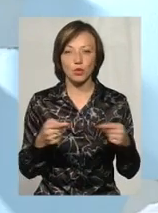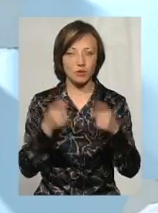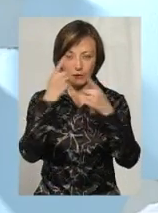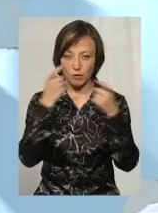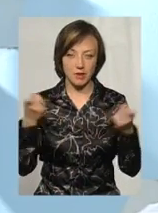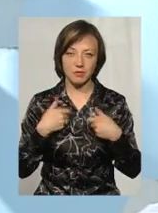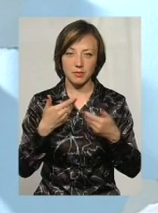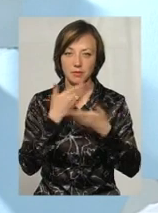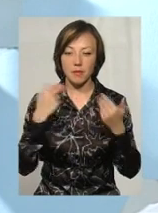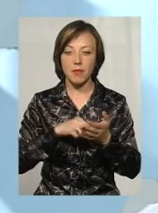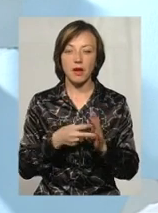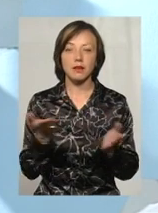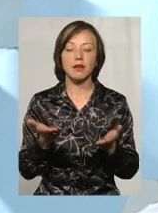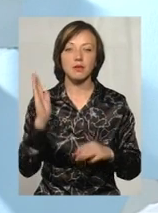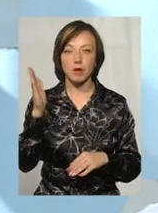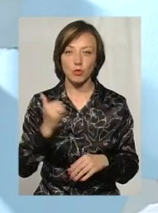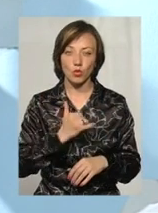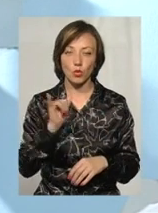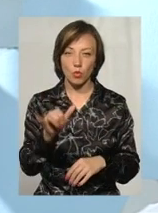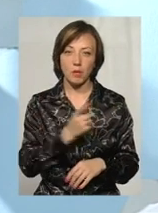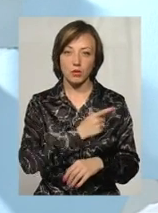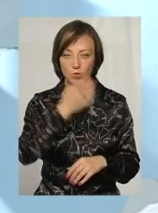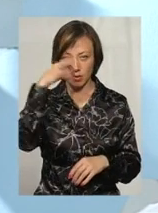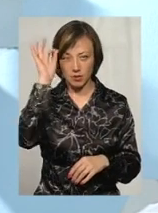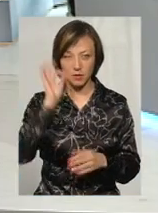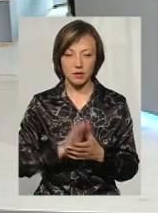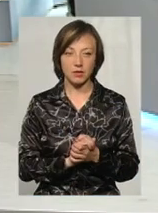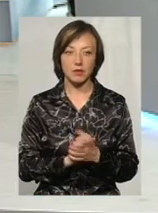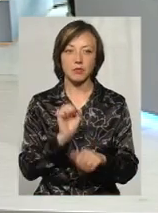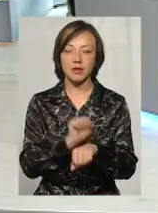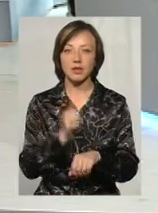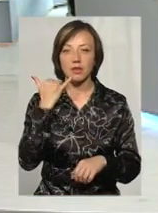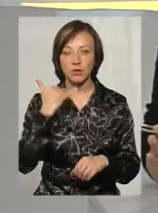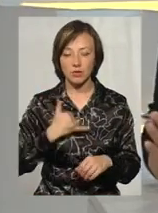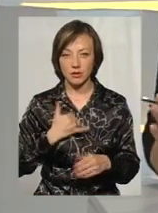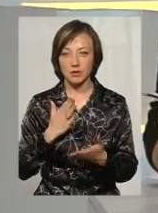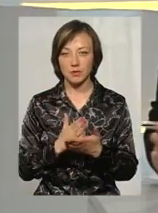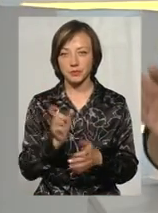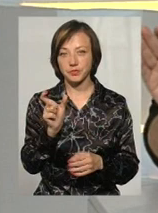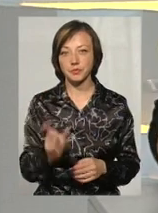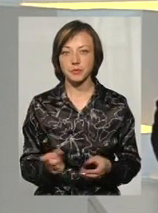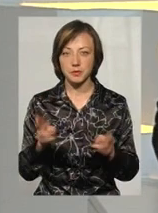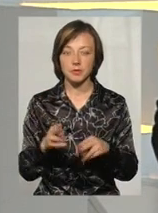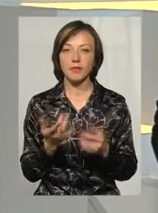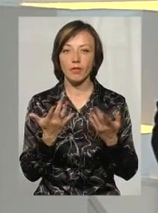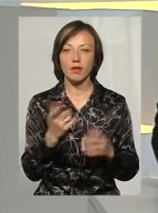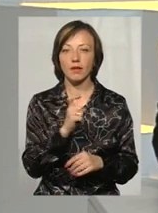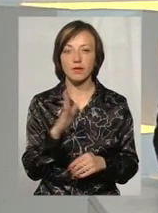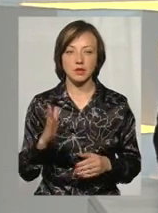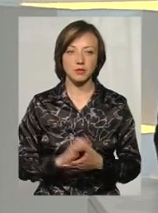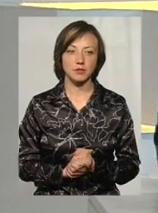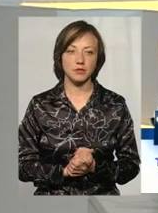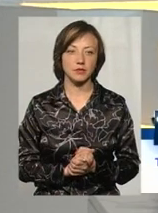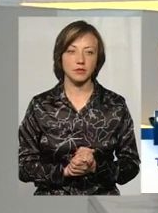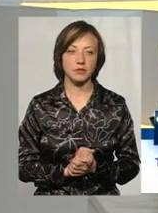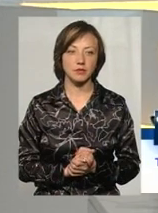інформації, які плани на майбутнє саме у патрульної поліції та взагалі. Пане Роман, я вас на хвилинку переб'ю. У нас є телеглядач, лишилось пару хвилин. Давайте, щоб ми